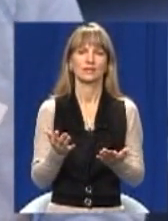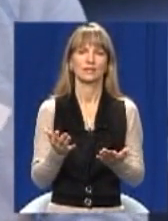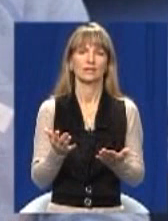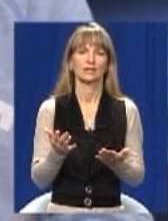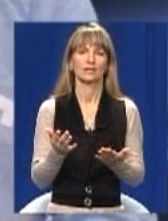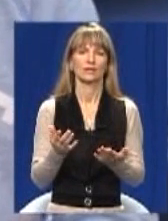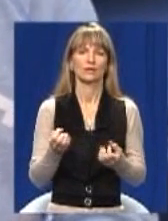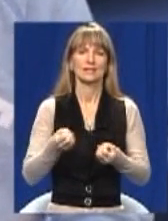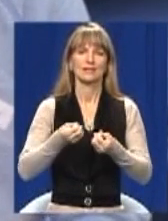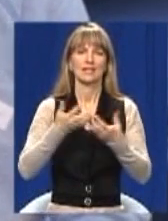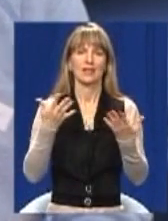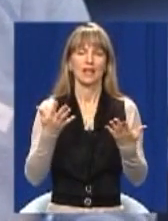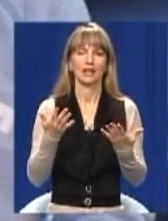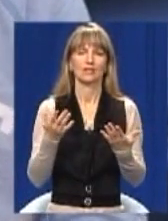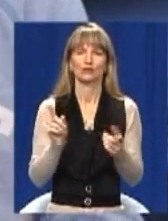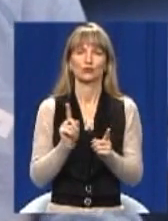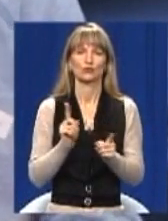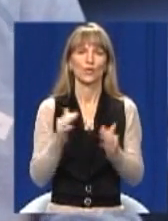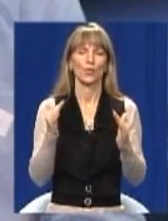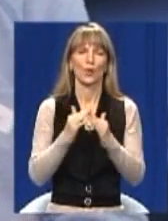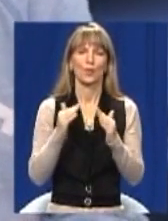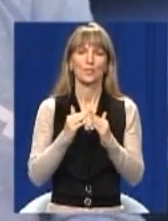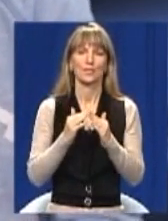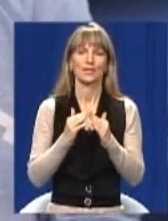специальную штуку, домики,